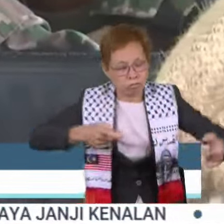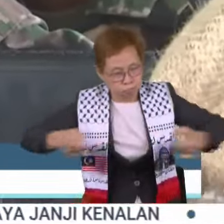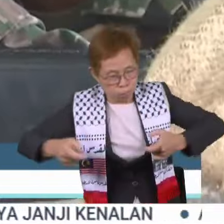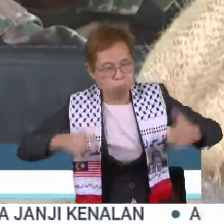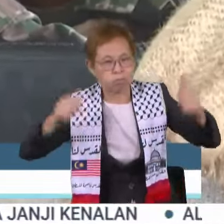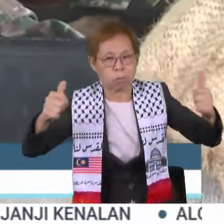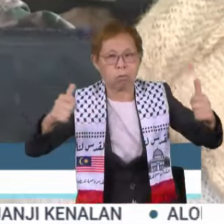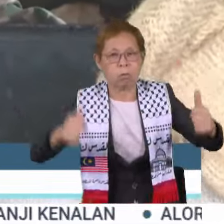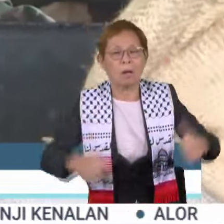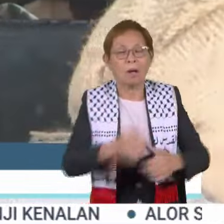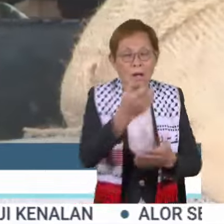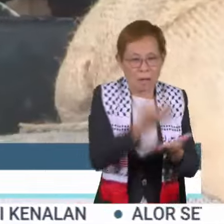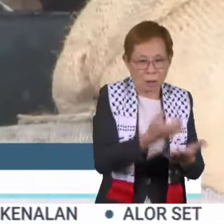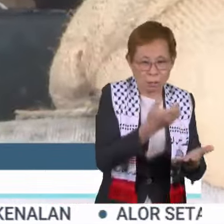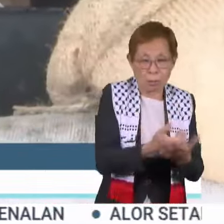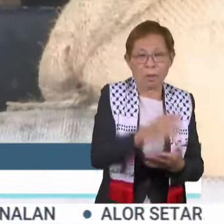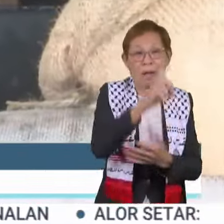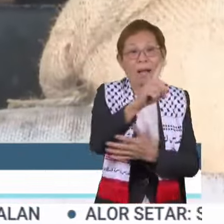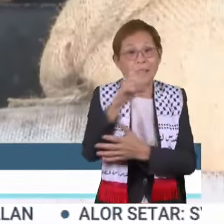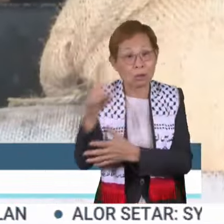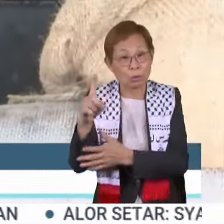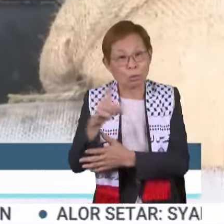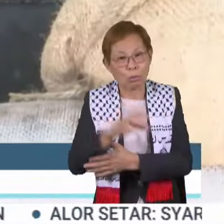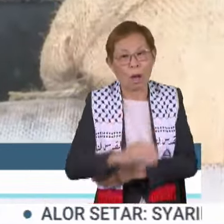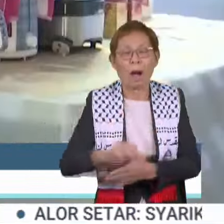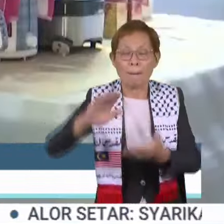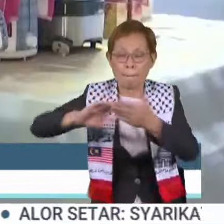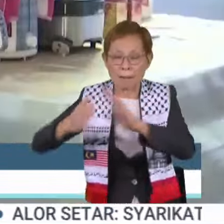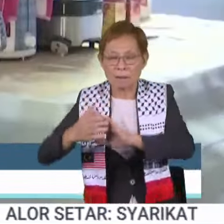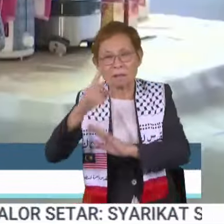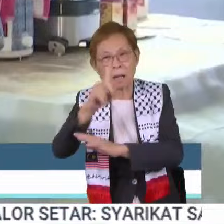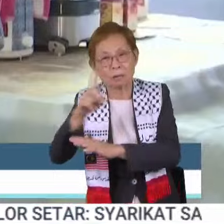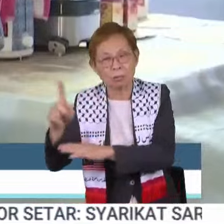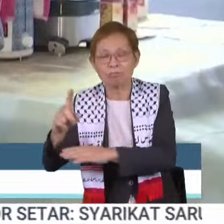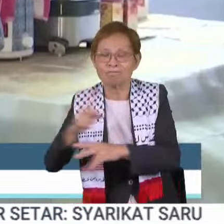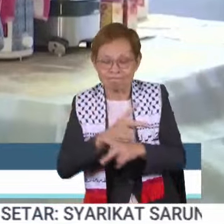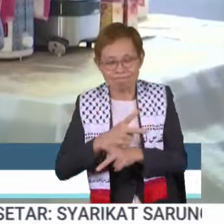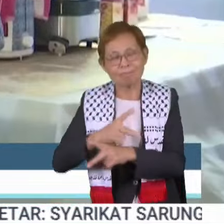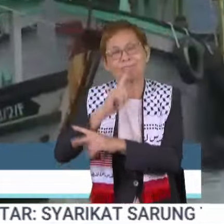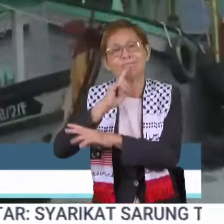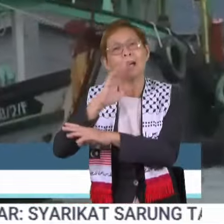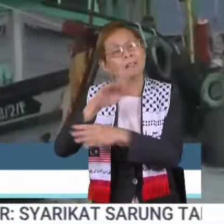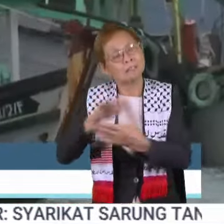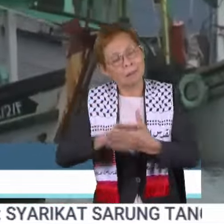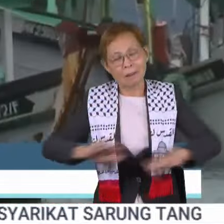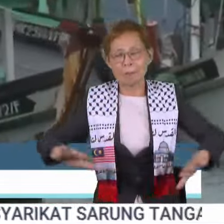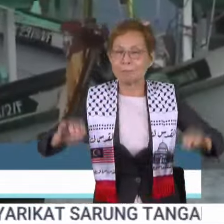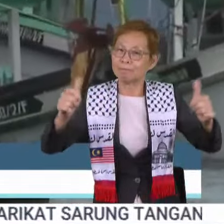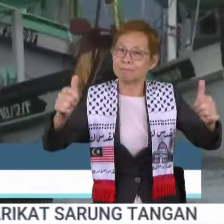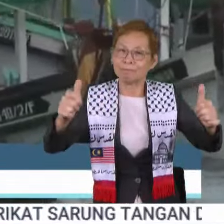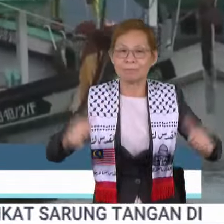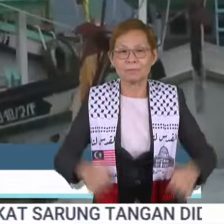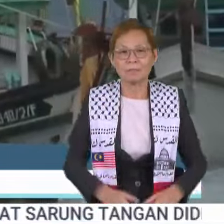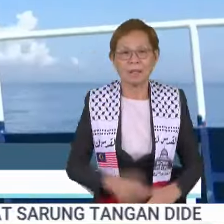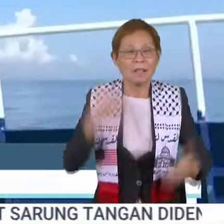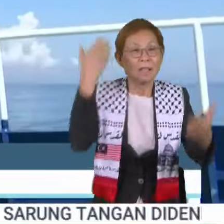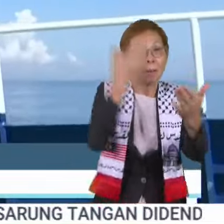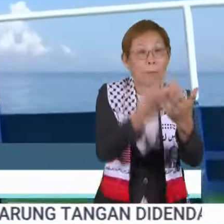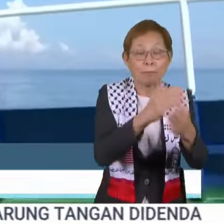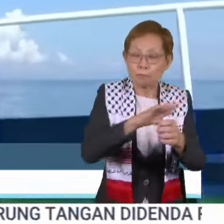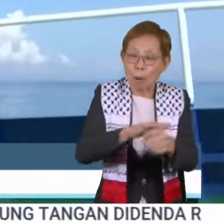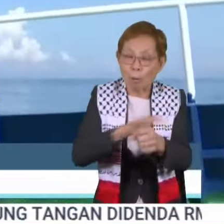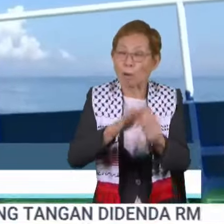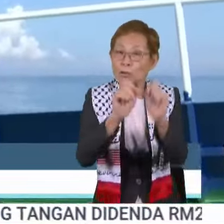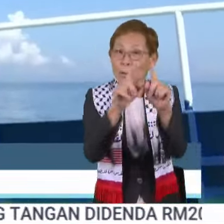lah, dan juga ekonomi Lahadatu dan juga masyarakat Lahadatu ni terjaminlah buat peniaga. Genap 11